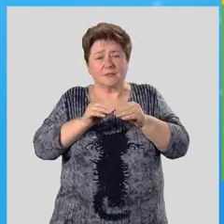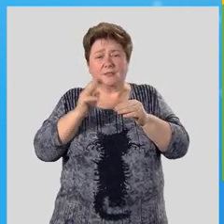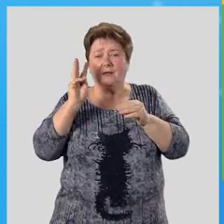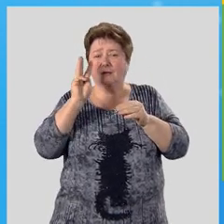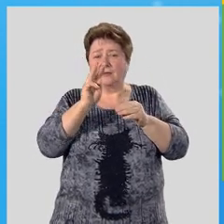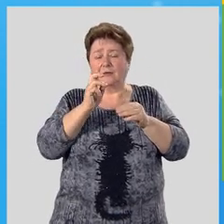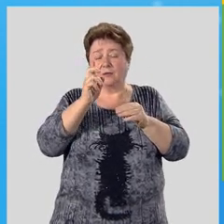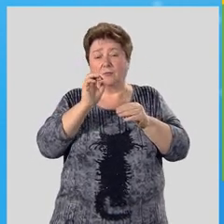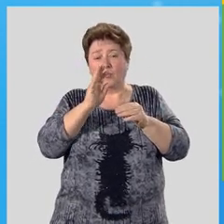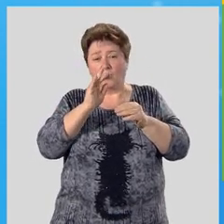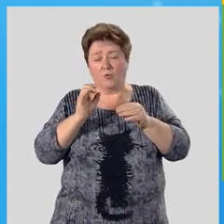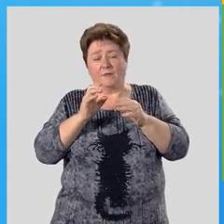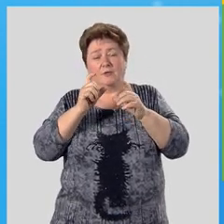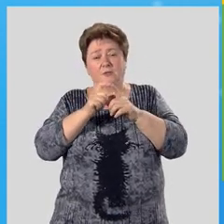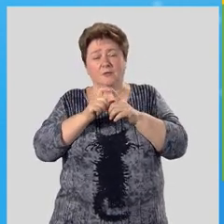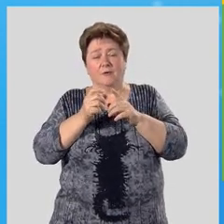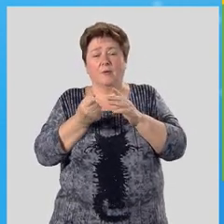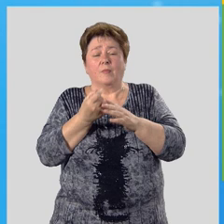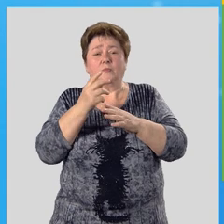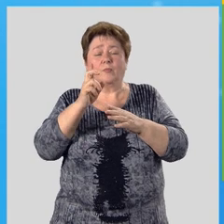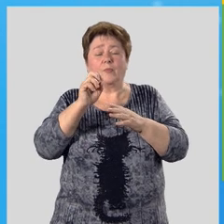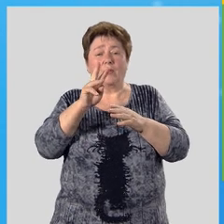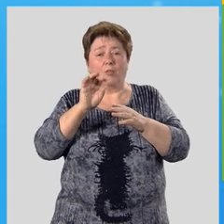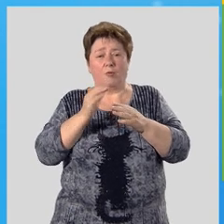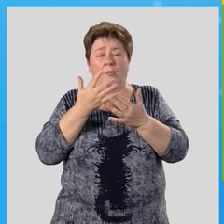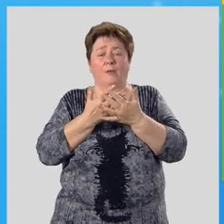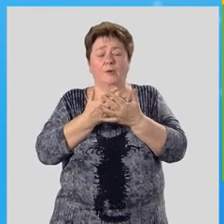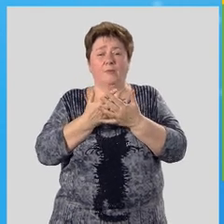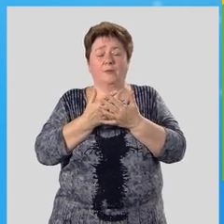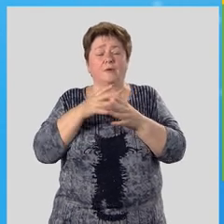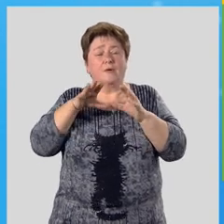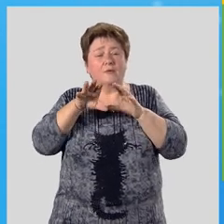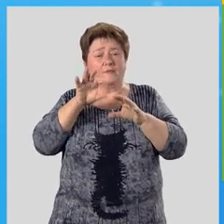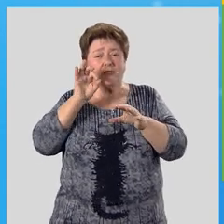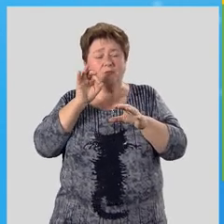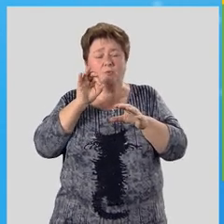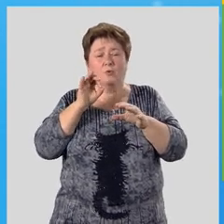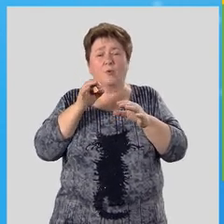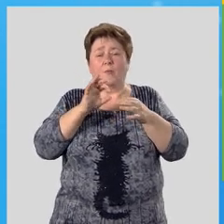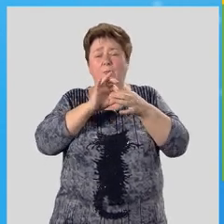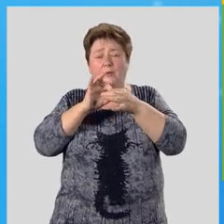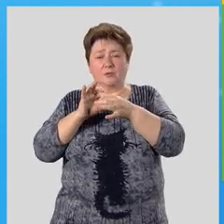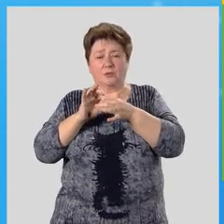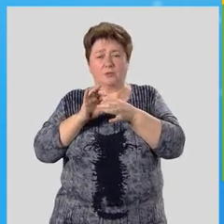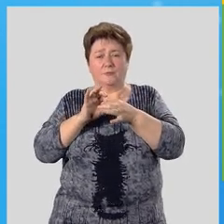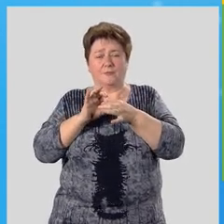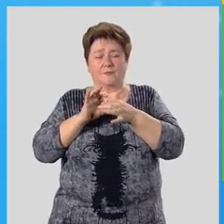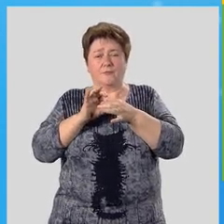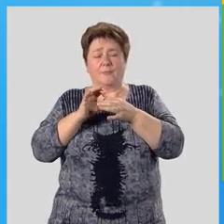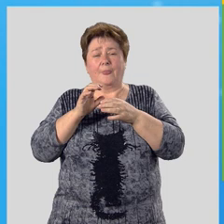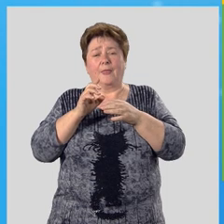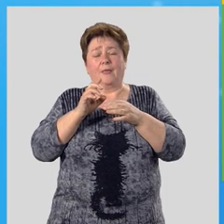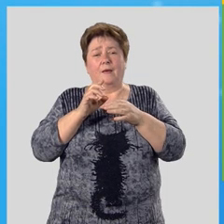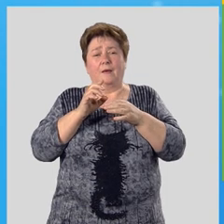слова, мы получим предложение – белок. Например, возьмем исходное предложение, ну, то есть